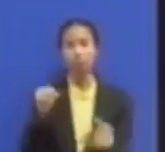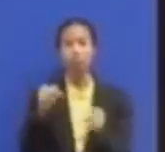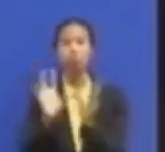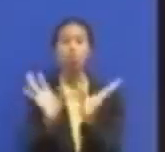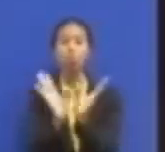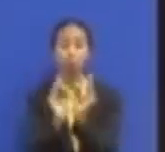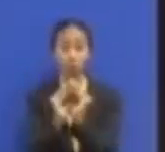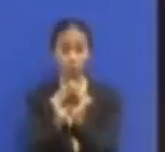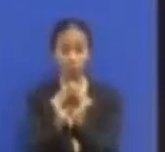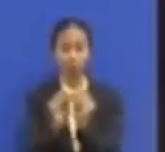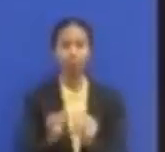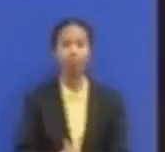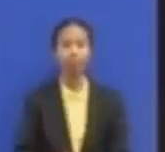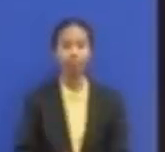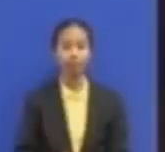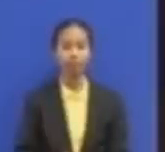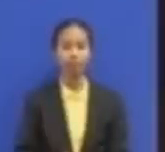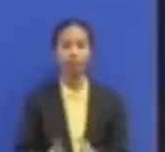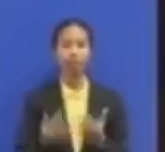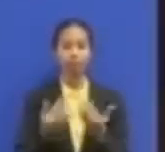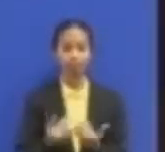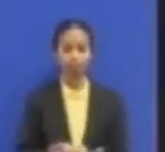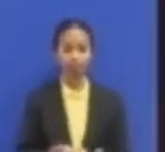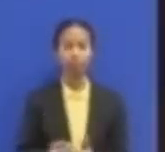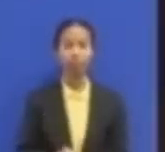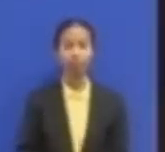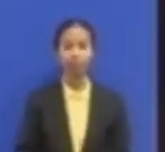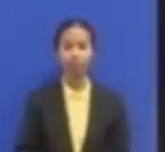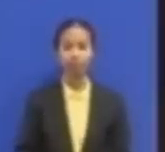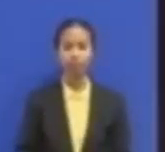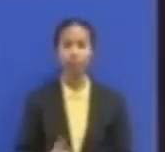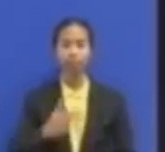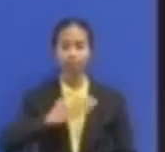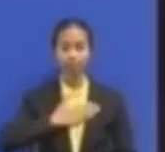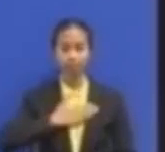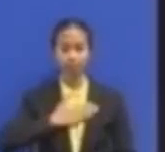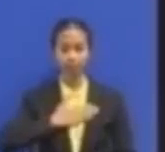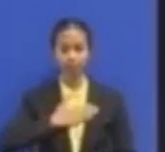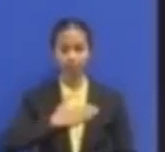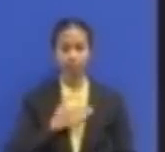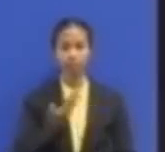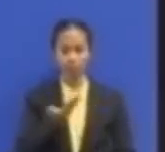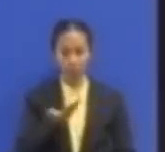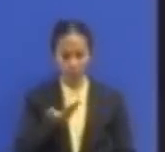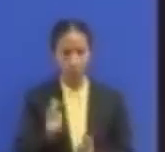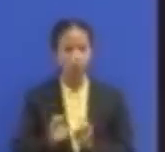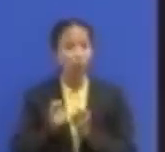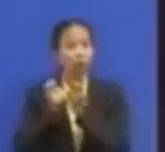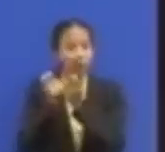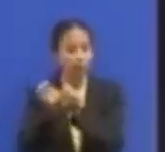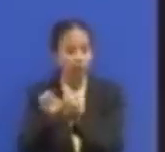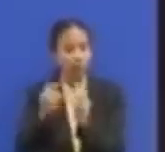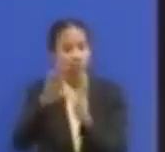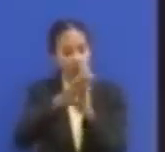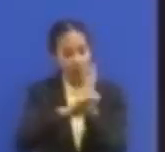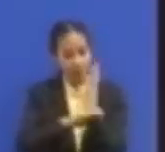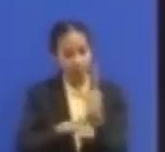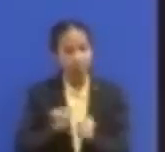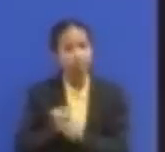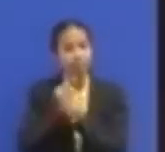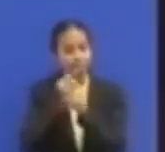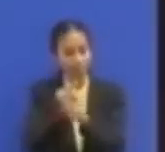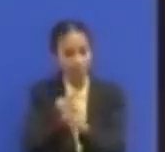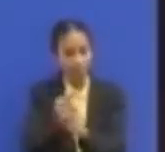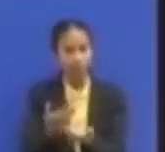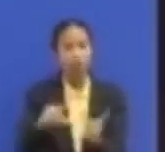แทนราษฎรโดยอนุโลมกระผมขอดำเนินการตามข้อบังคับการประชุมสภาผู้แทน